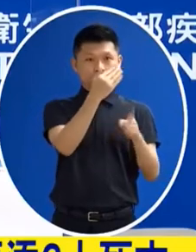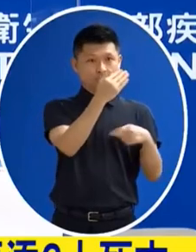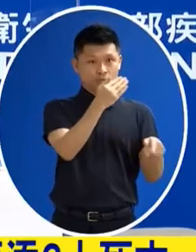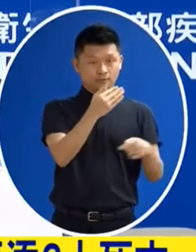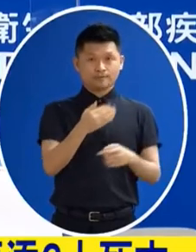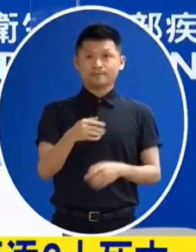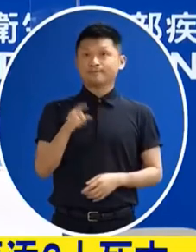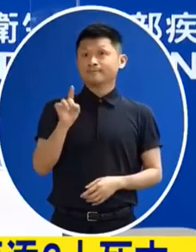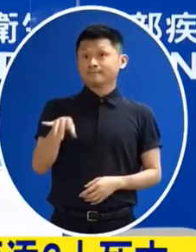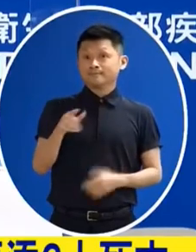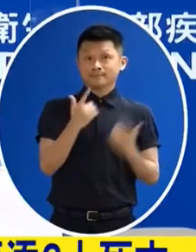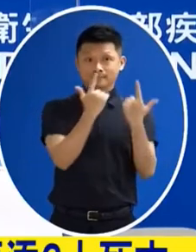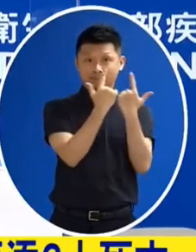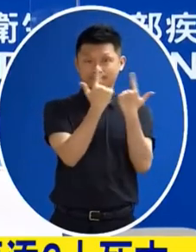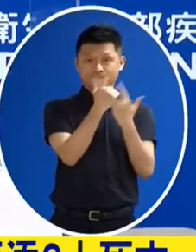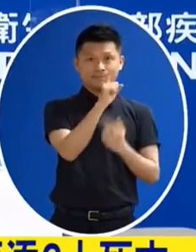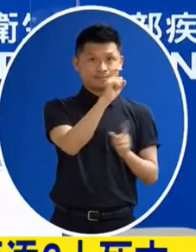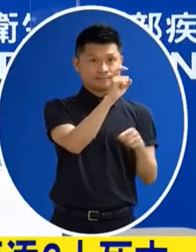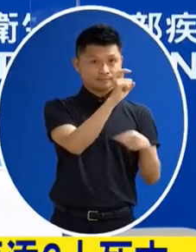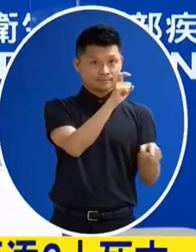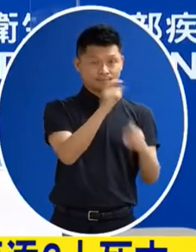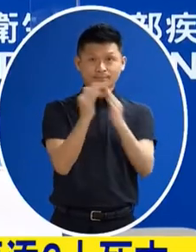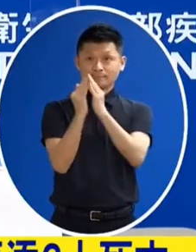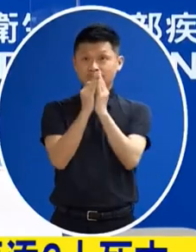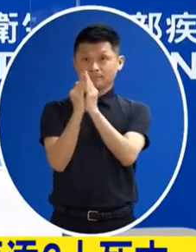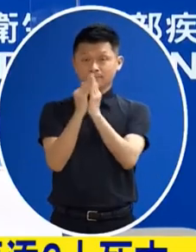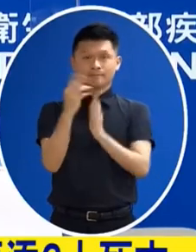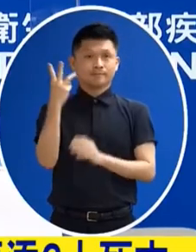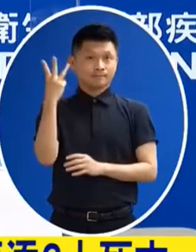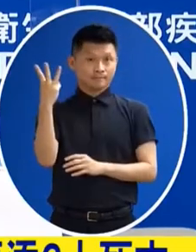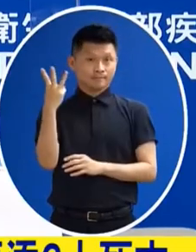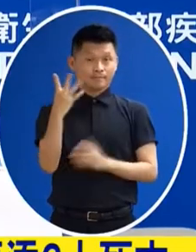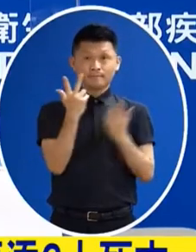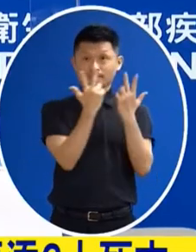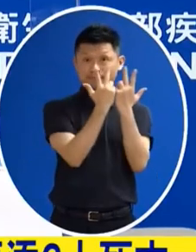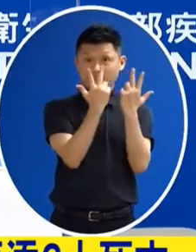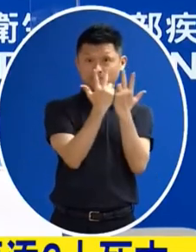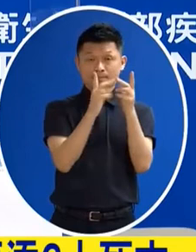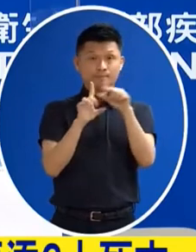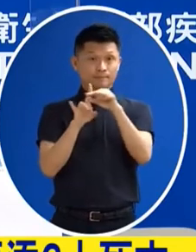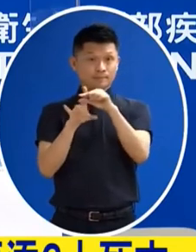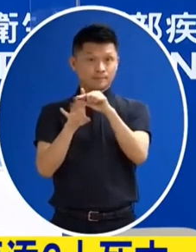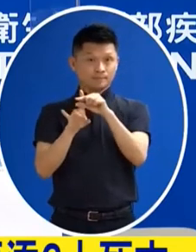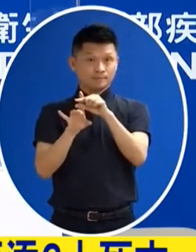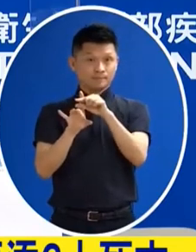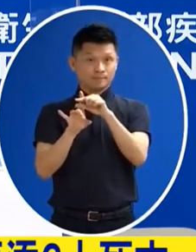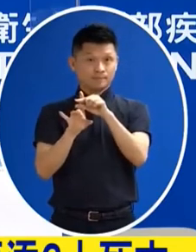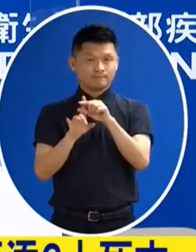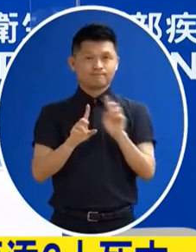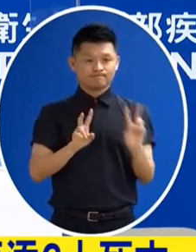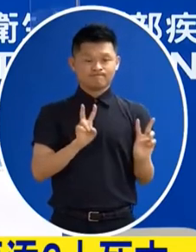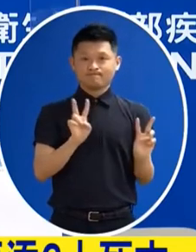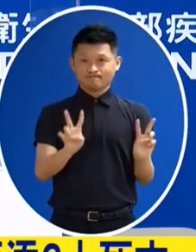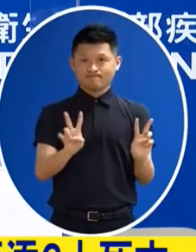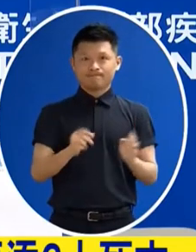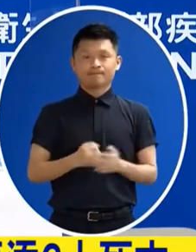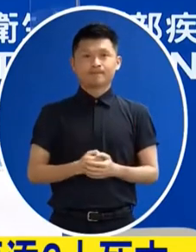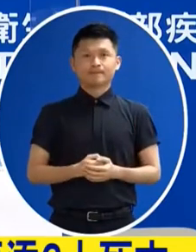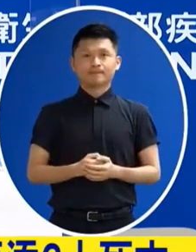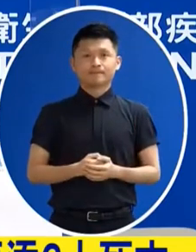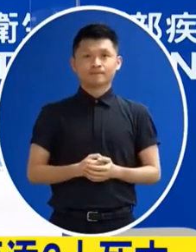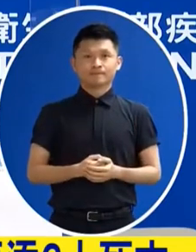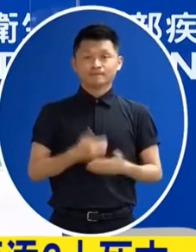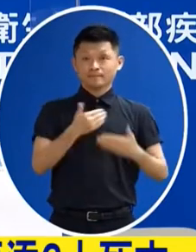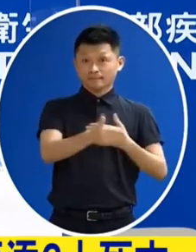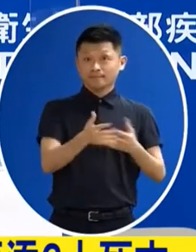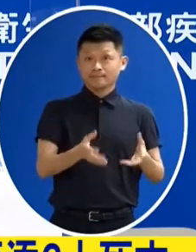的县市台北市有10例，桃园市有3例，新北市台中市各2例，那